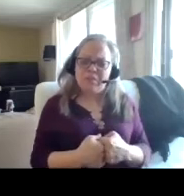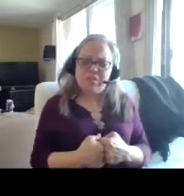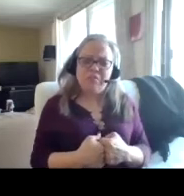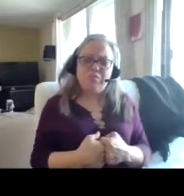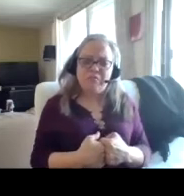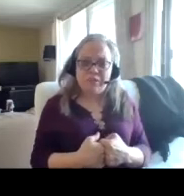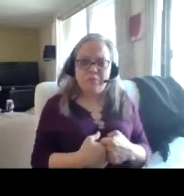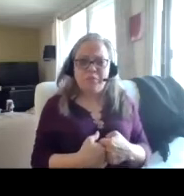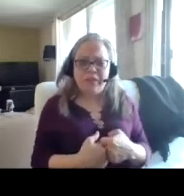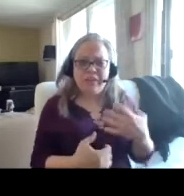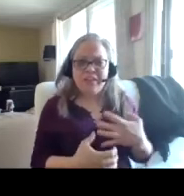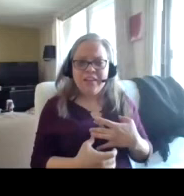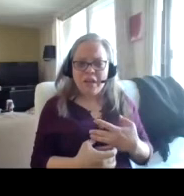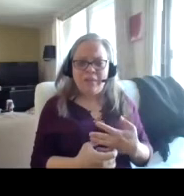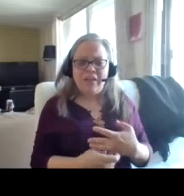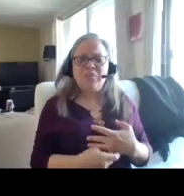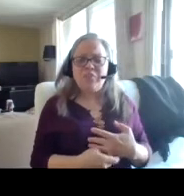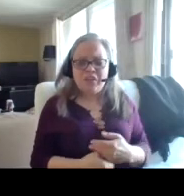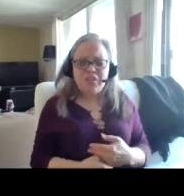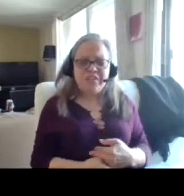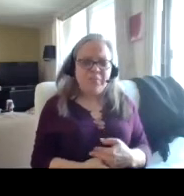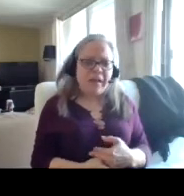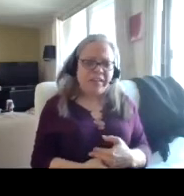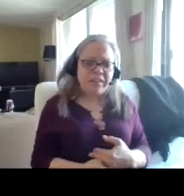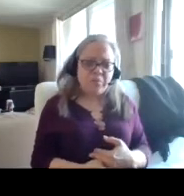qui touchent la fonction respiratoire.